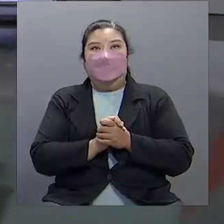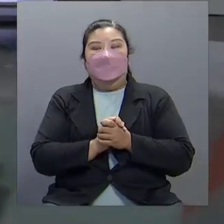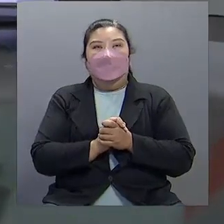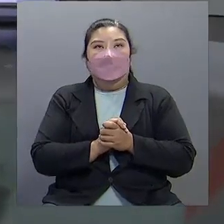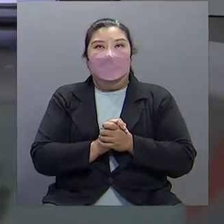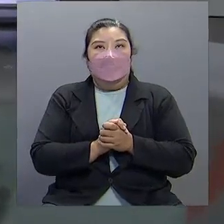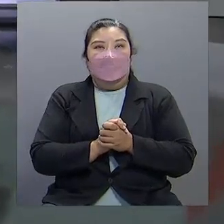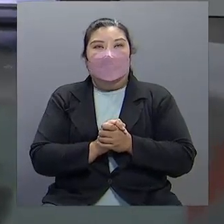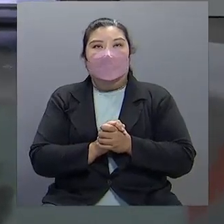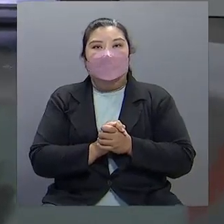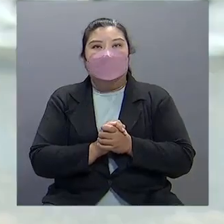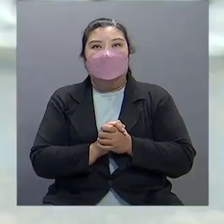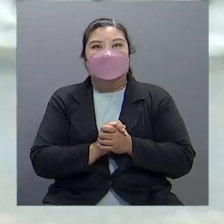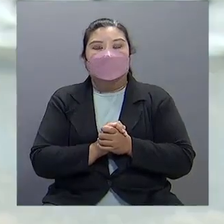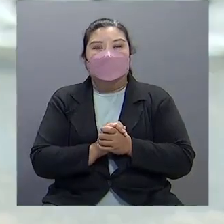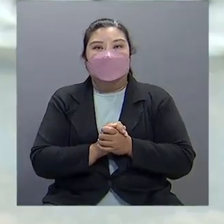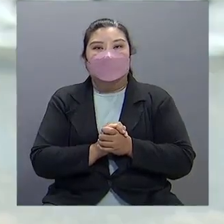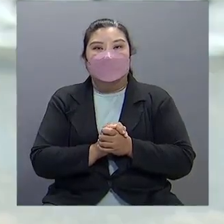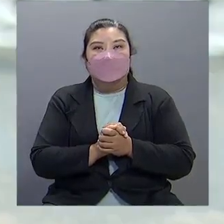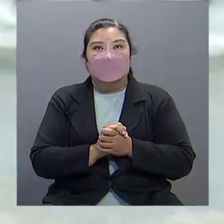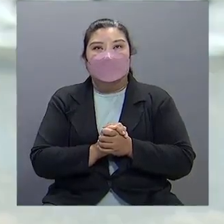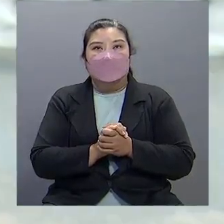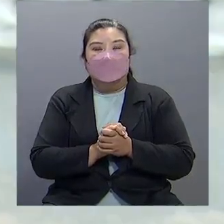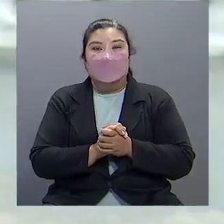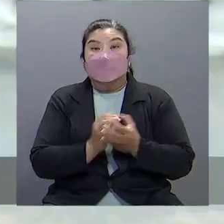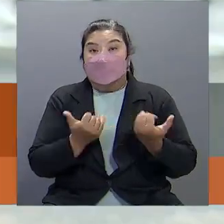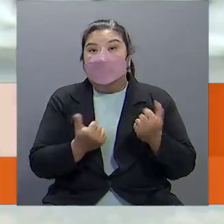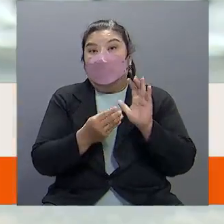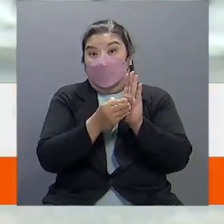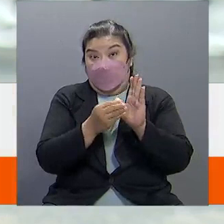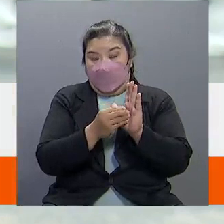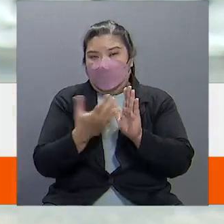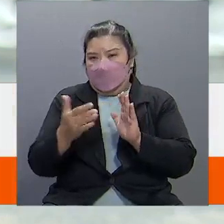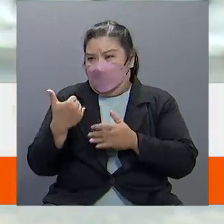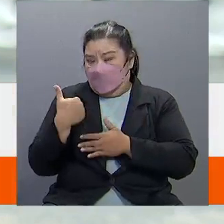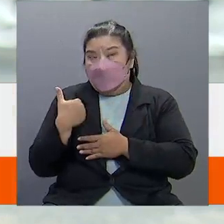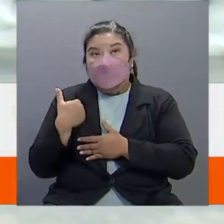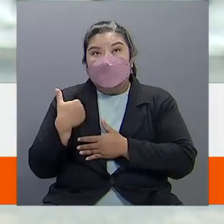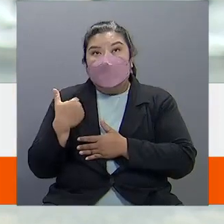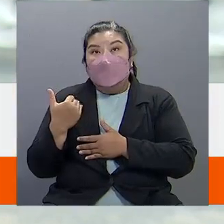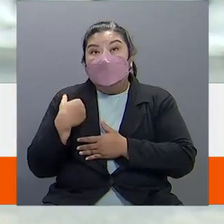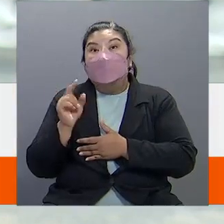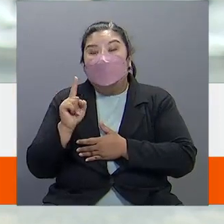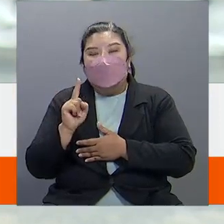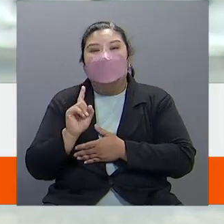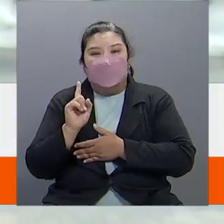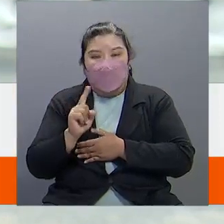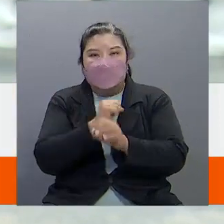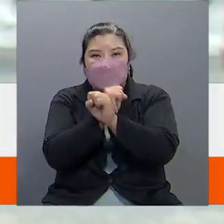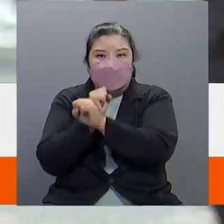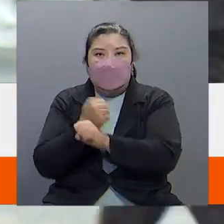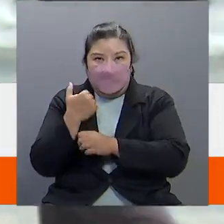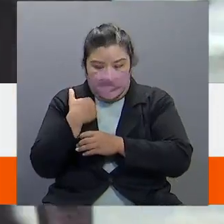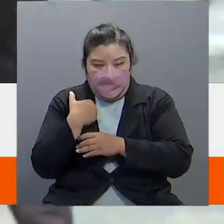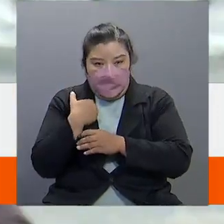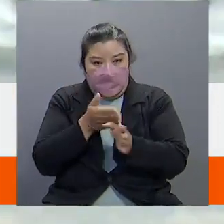คุณจินตตาคุณพรวดีคะในกรุงเทพมหานครยังต้องทำการอุดนะคะบริเวณแนวฟันหล่อเพิ่มเติมอี